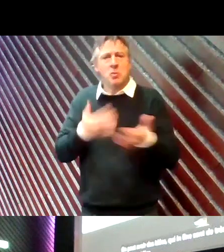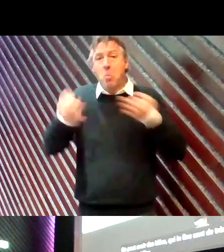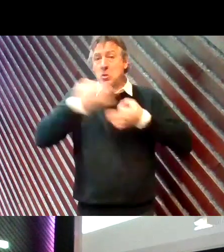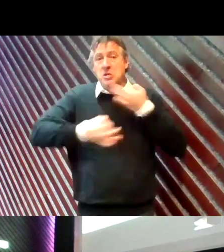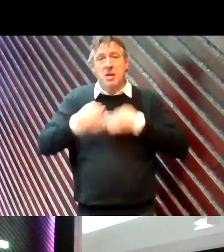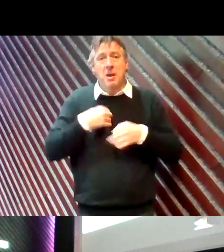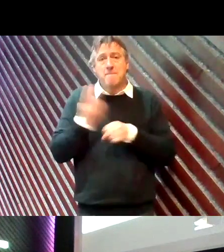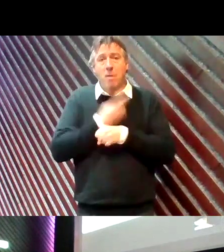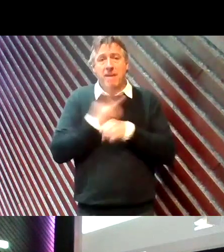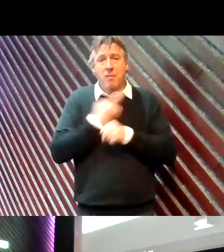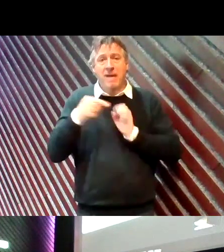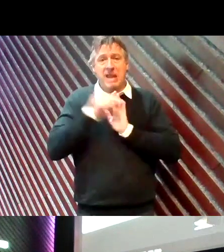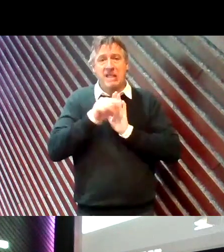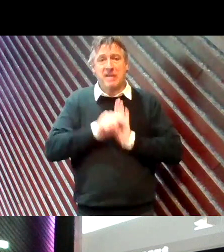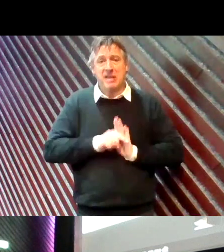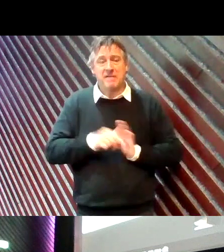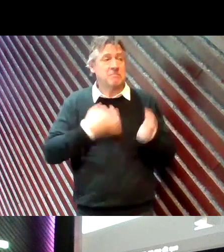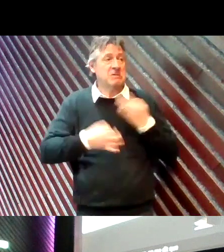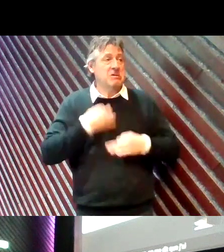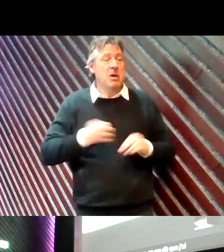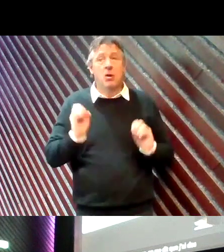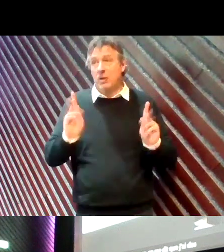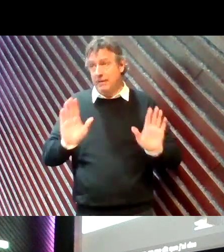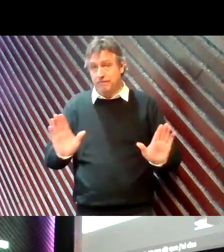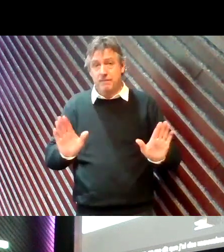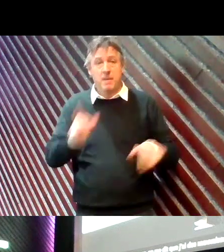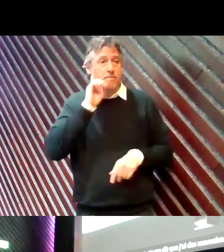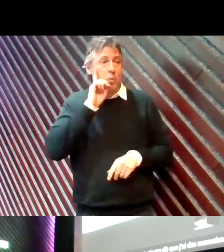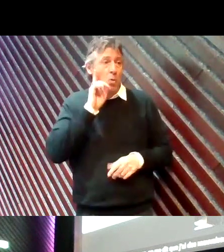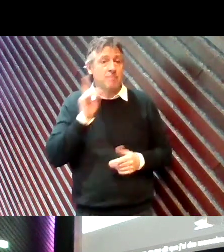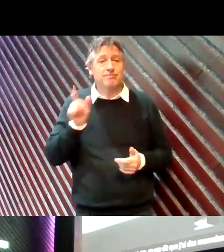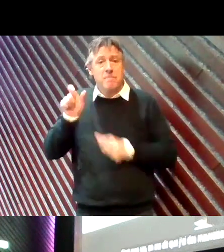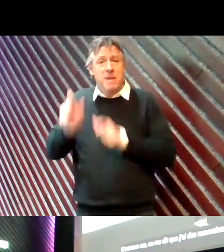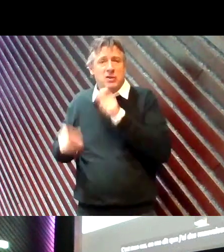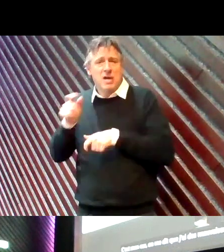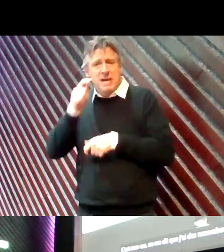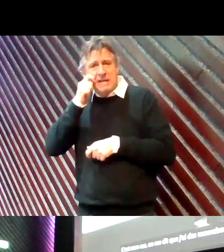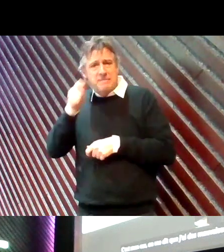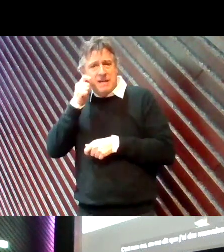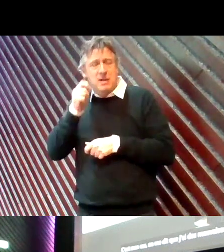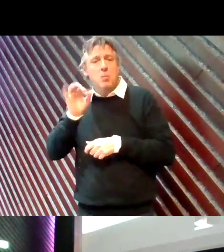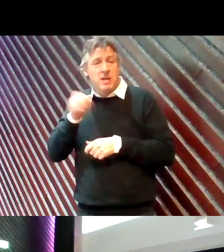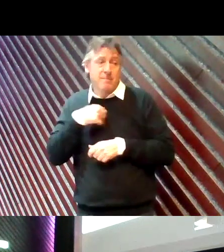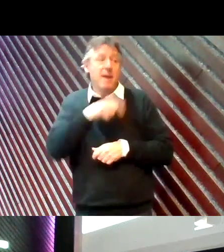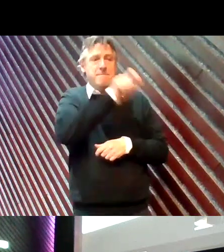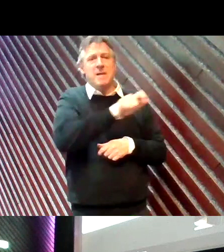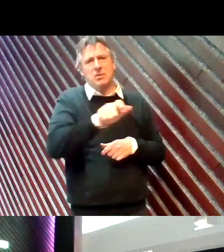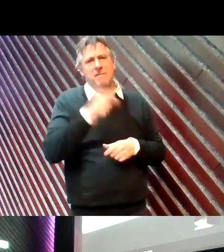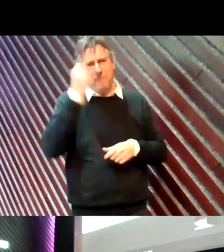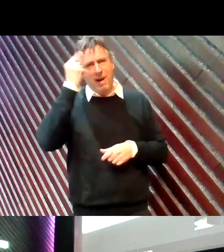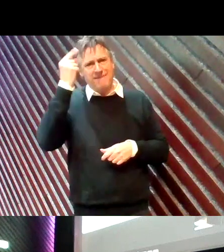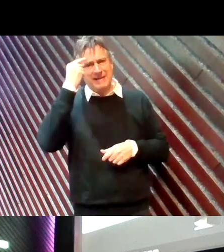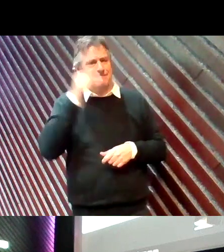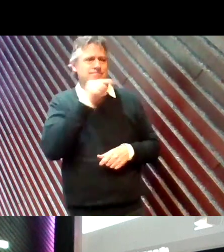mauvais, voilà, comme ça. Parce que ce sont les personnes qui sont experts. Voilà, et donc ça, avoir toujours ça en tête,'est-à le réflexe